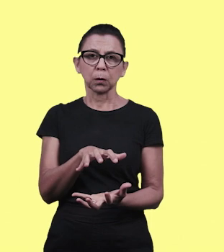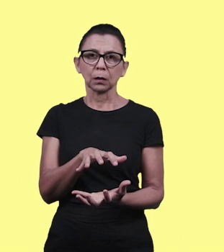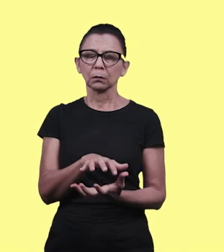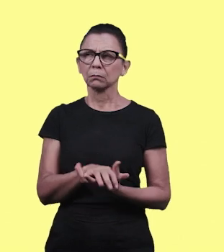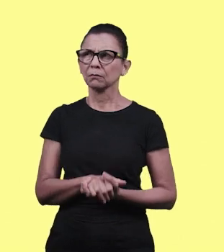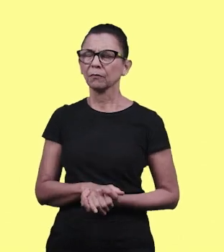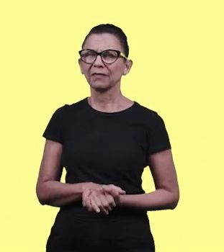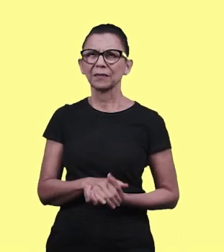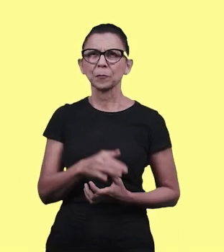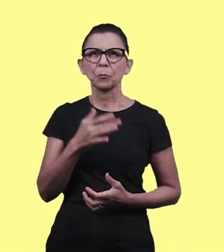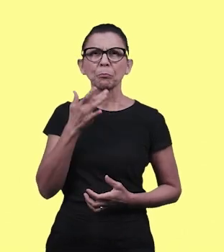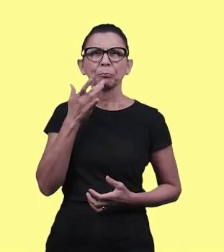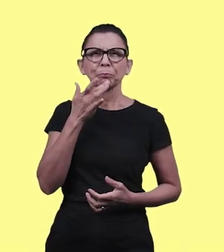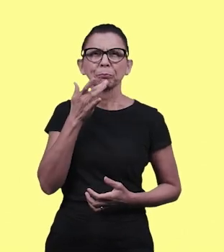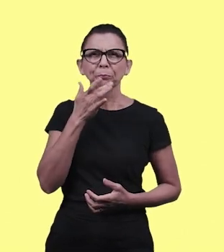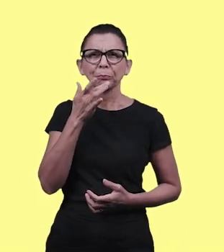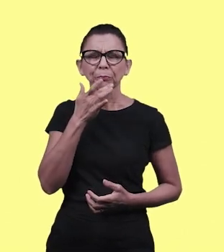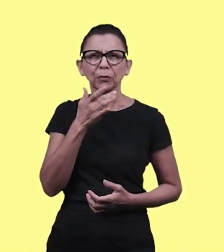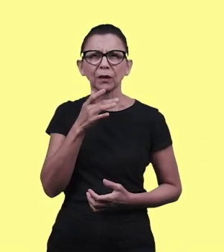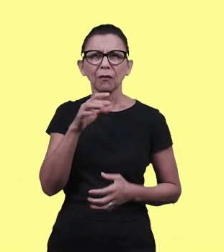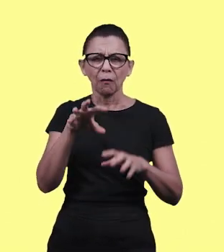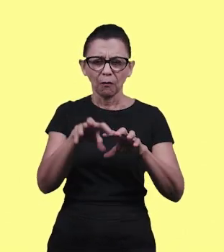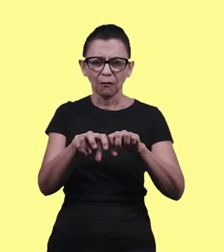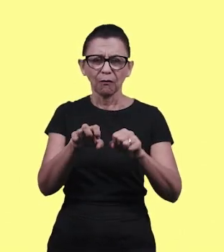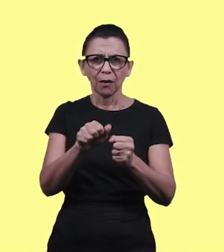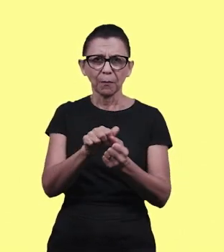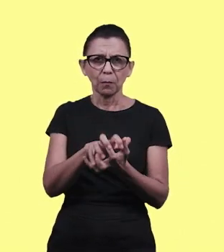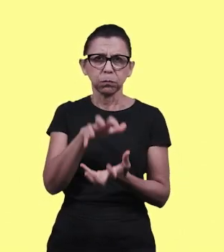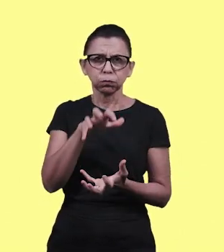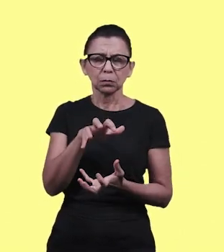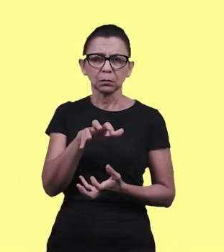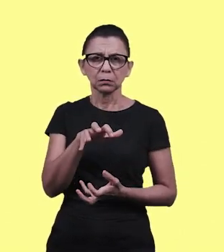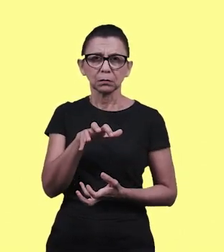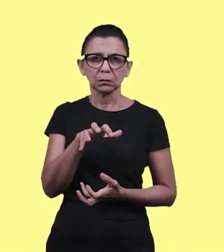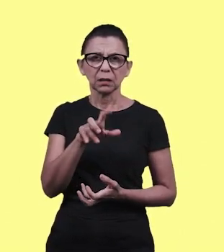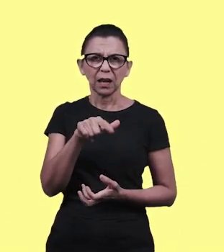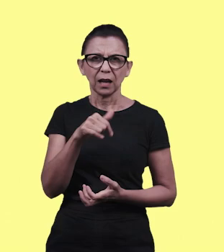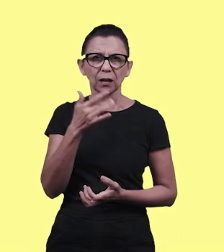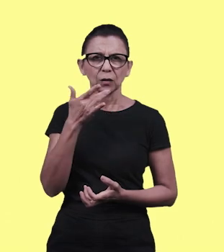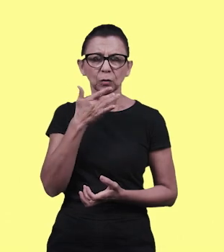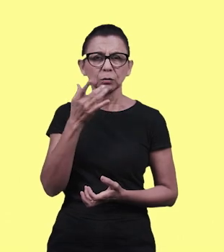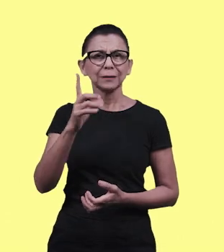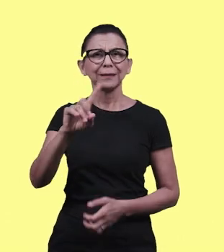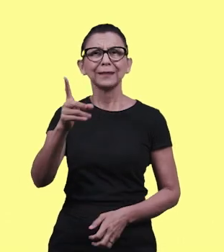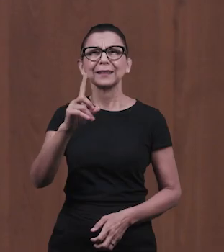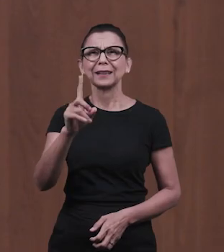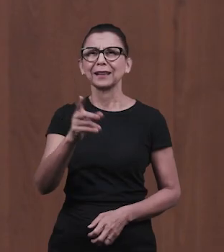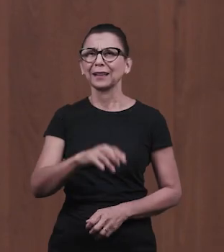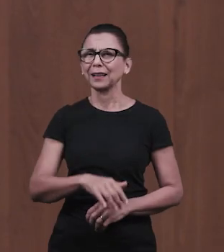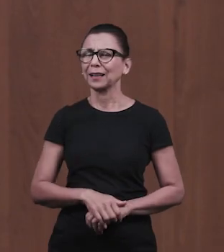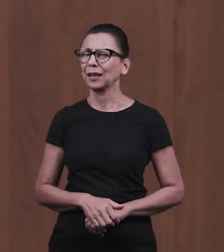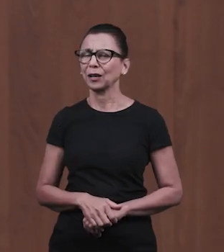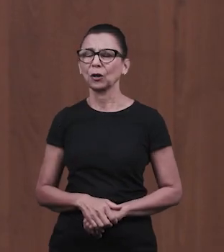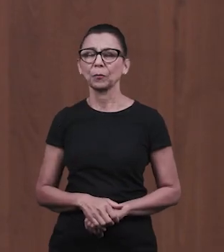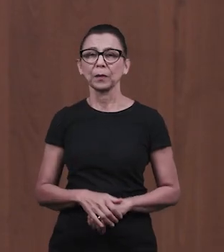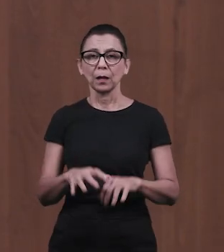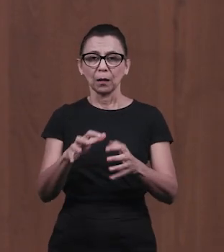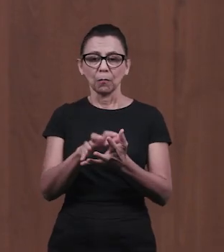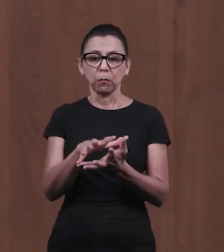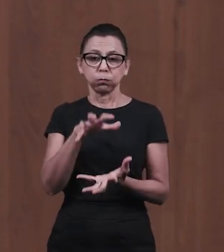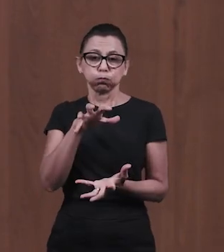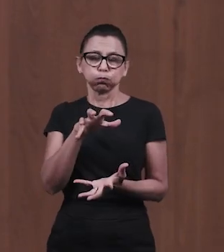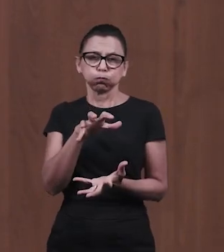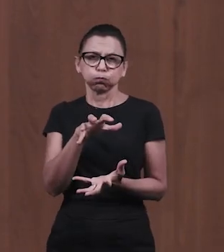Нет. Закваска, она лишь придает внешний вид. Она заквашивает тесто. Она